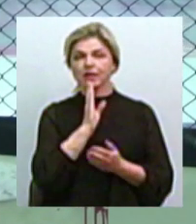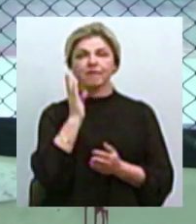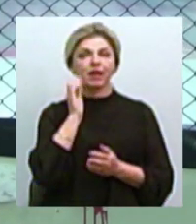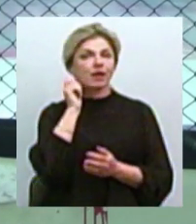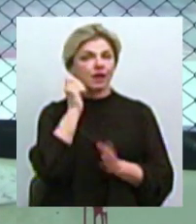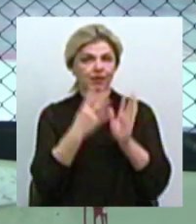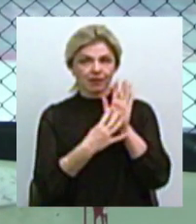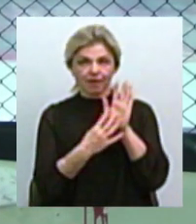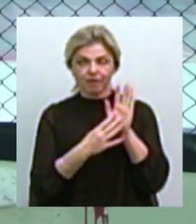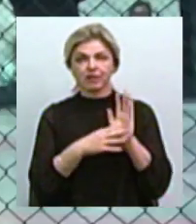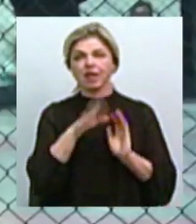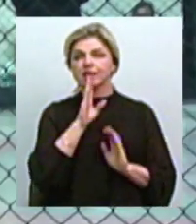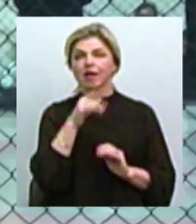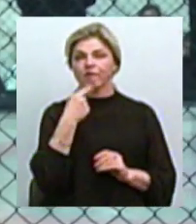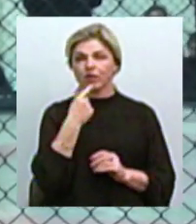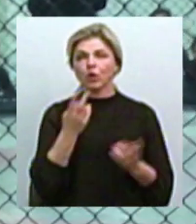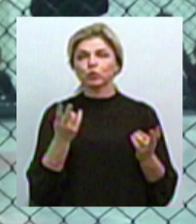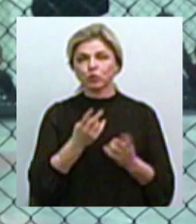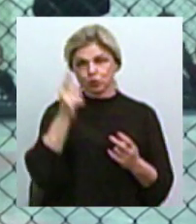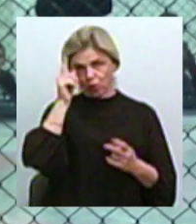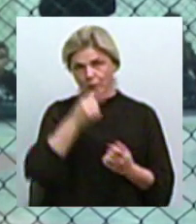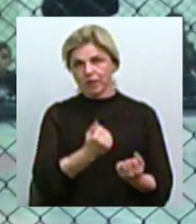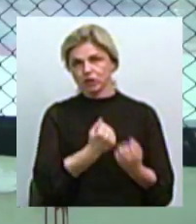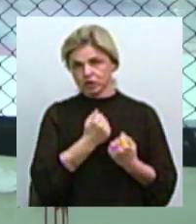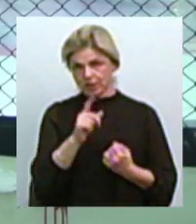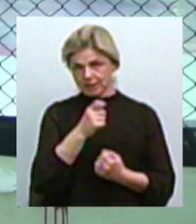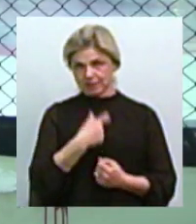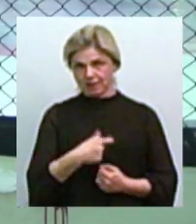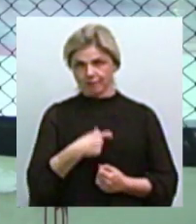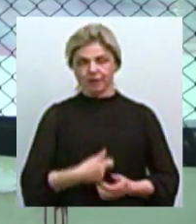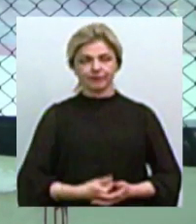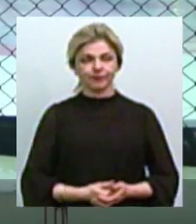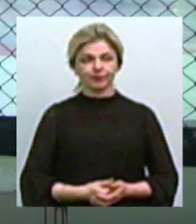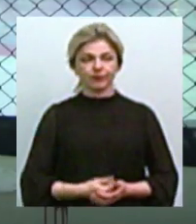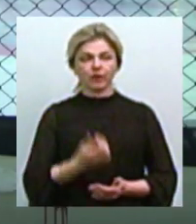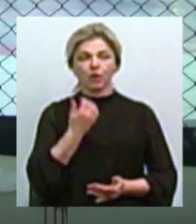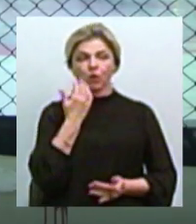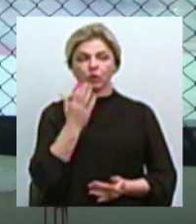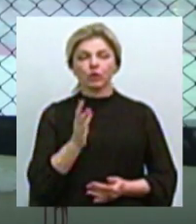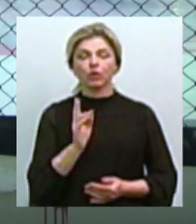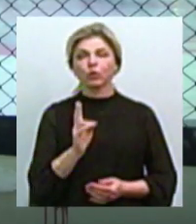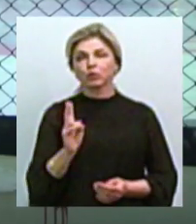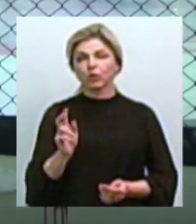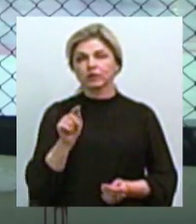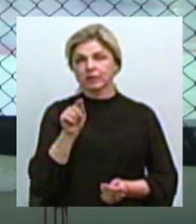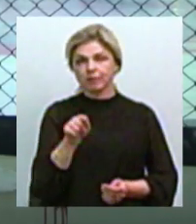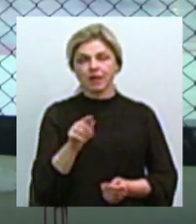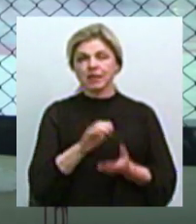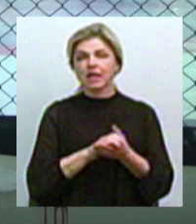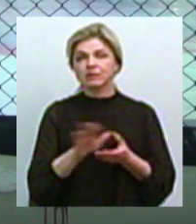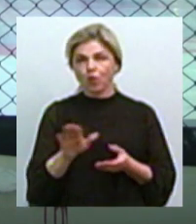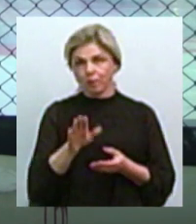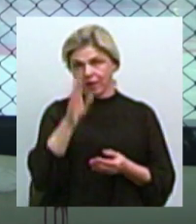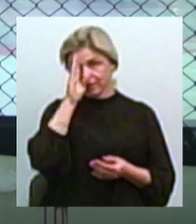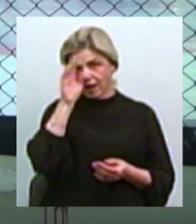Пархумова. Дівчинка каже, потрібно вміти постояти за себе. Наприклад, до тебе там постучав якийсь незнайомий